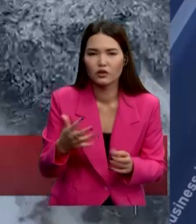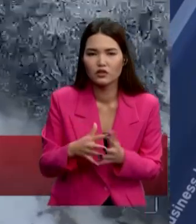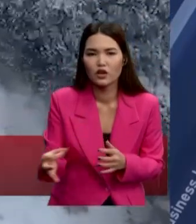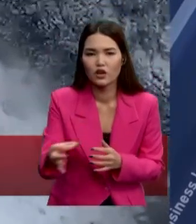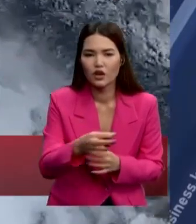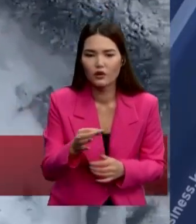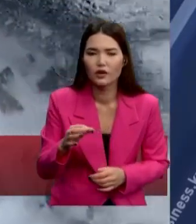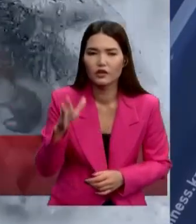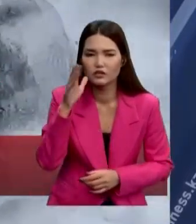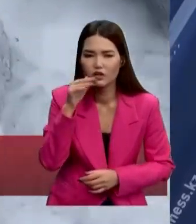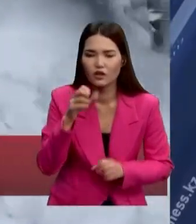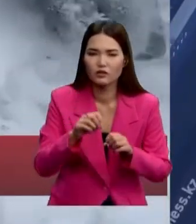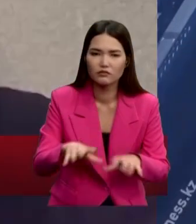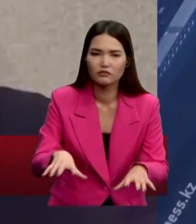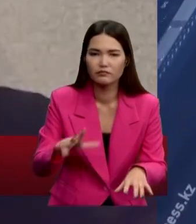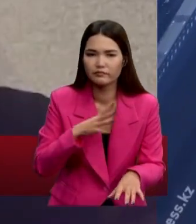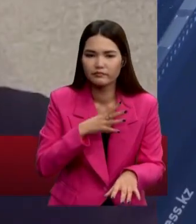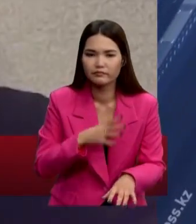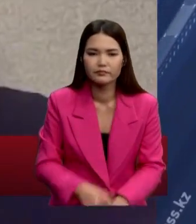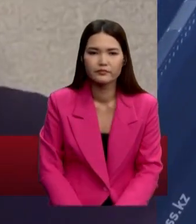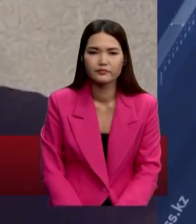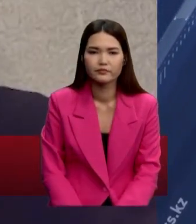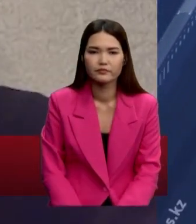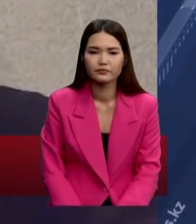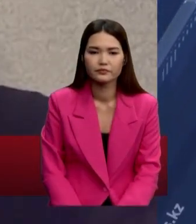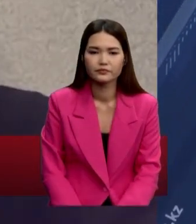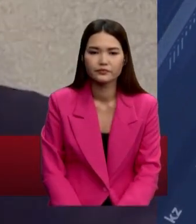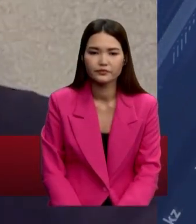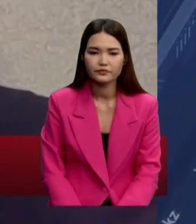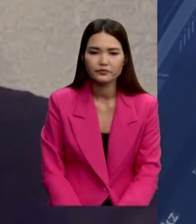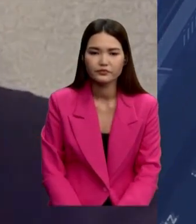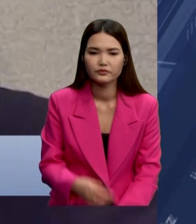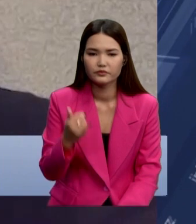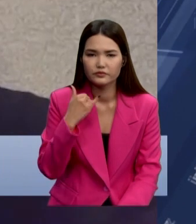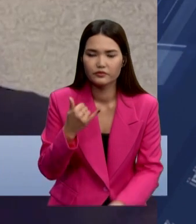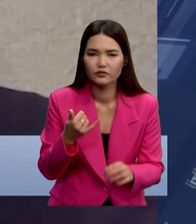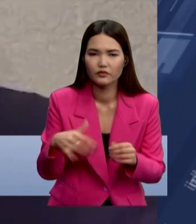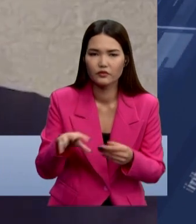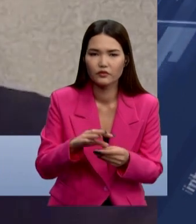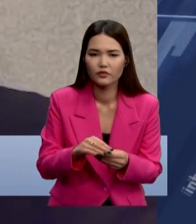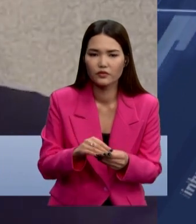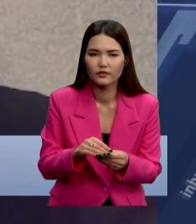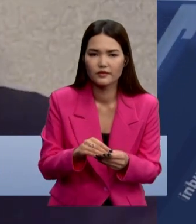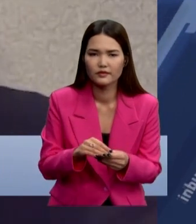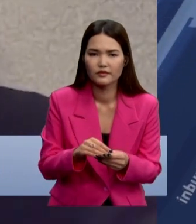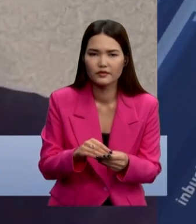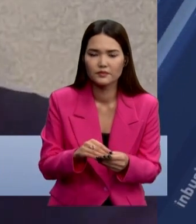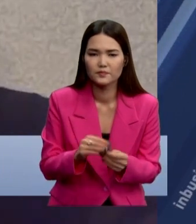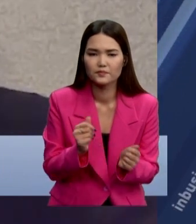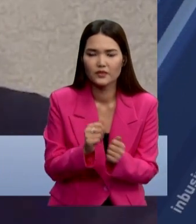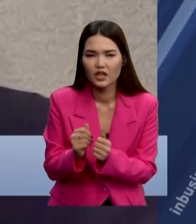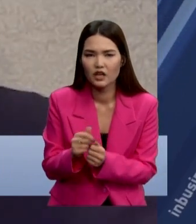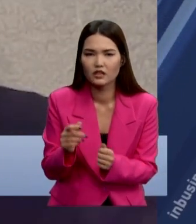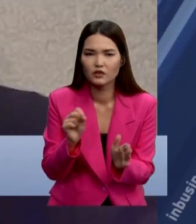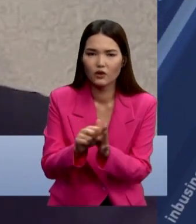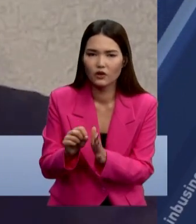екі тазыны осылай жайратып тастады. Байланып тұратын күшік ара тұра бос жіберем. Енді қазір қыс уақыты болғаннан